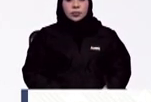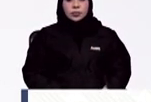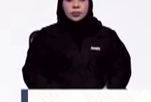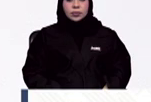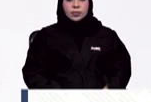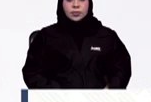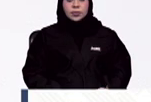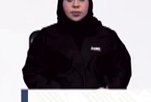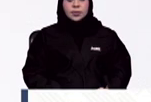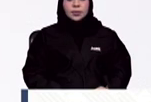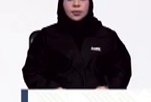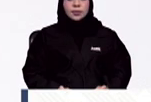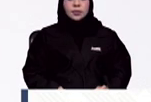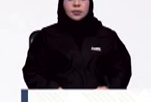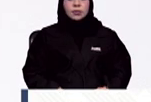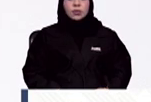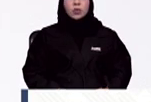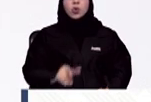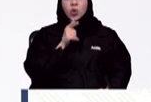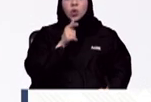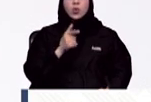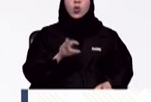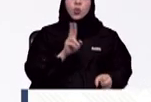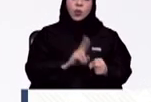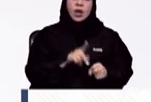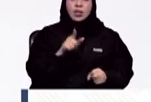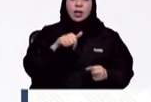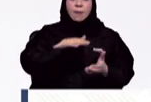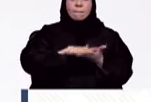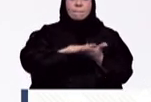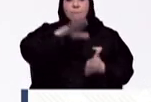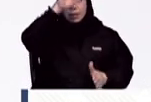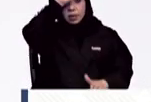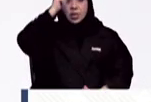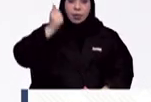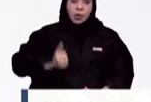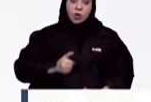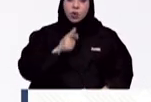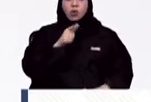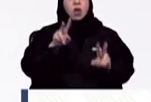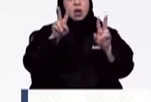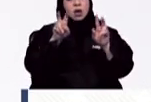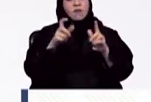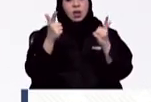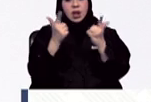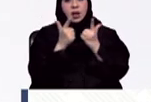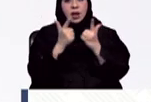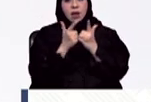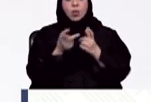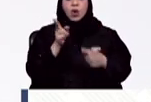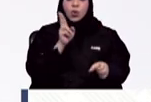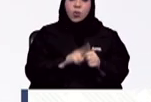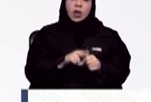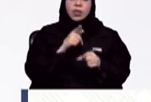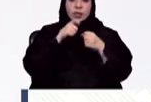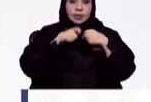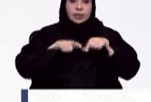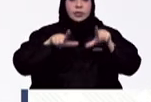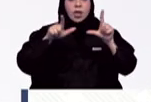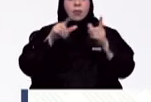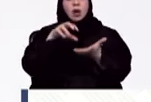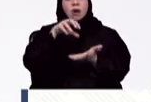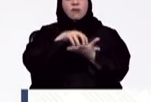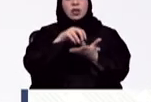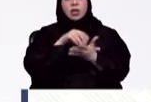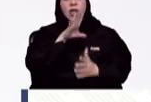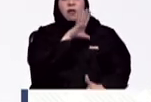الموجود الحين, واللي احنا تدعي إلى مملكة البحرين من أن وقف الحرب والاعتراف بدولة فلسطين,